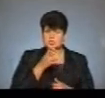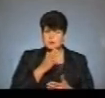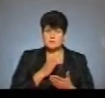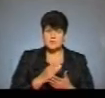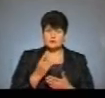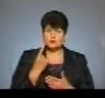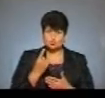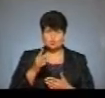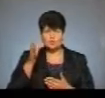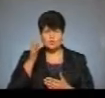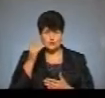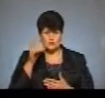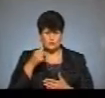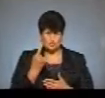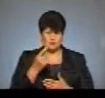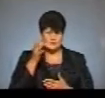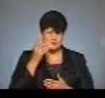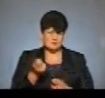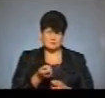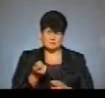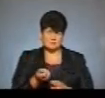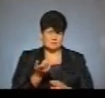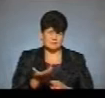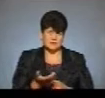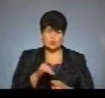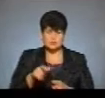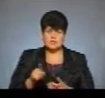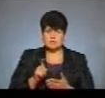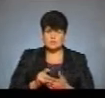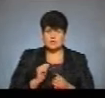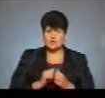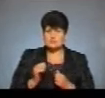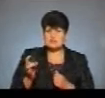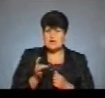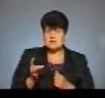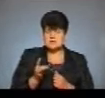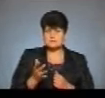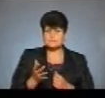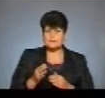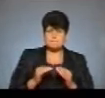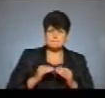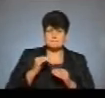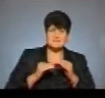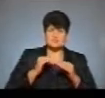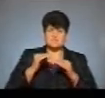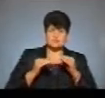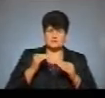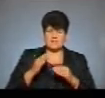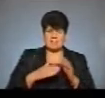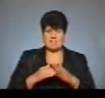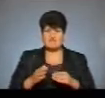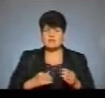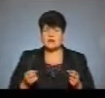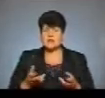одну освіту – це вже мовітон. Тому що людина повинна кожен раз підвищувати свою кваліфікацію.